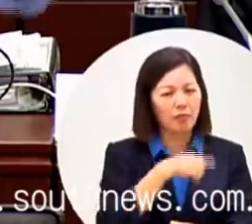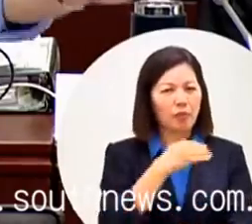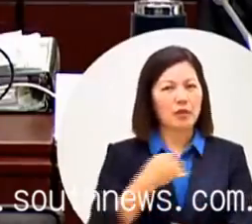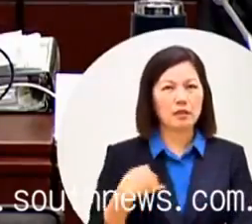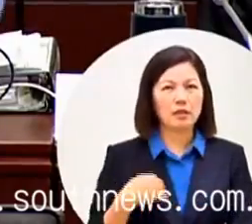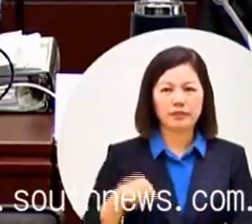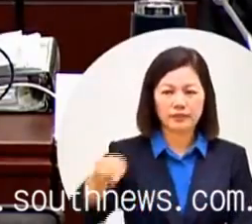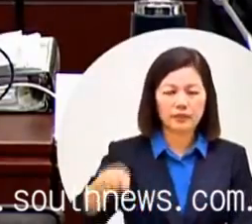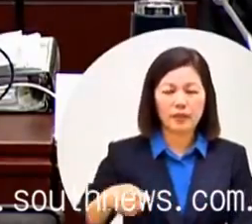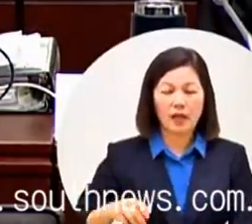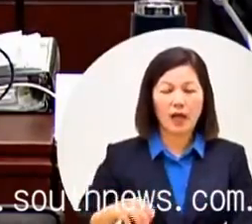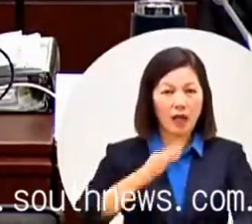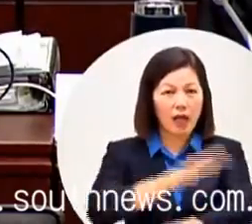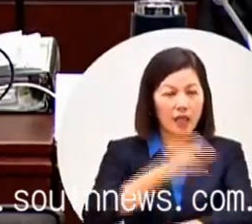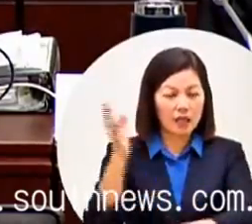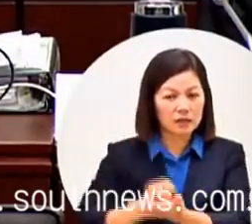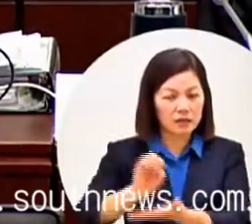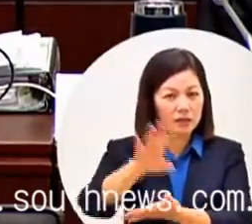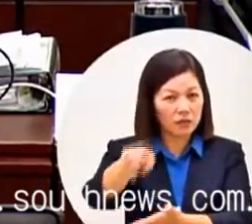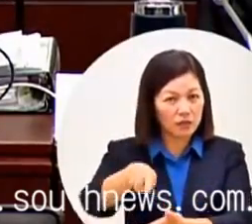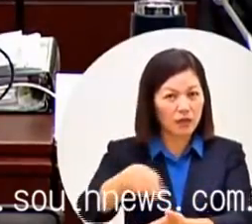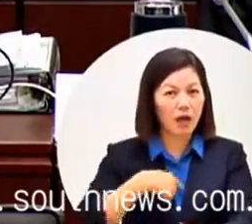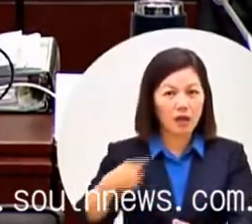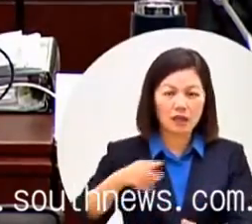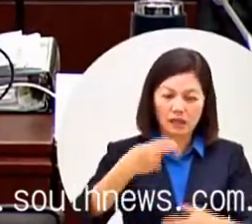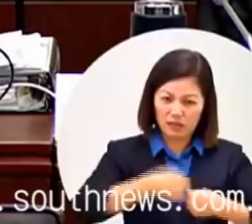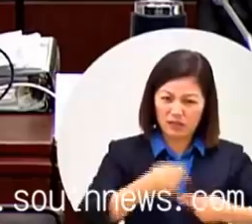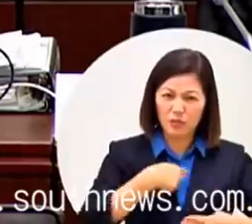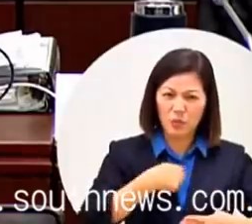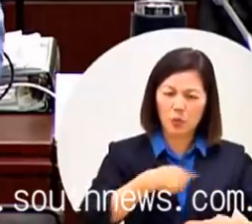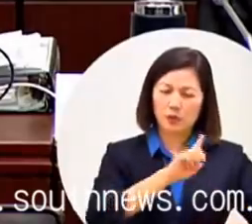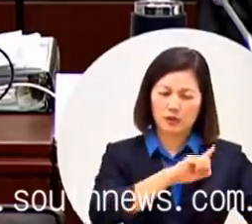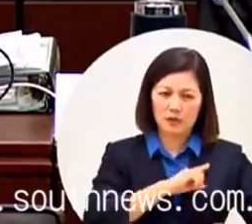他发新闻稿，你为什么不相信我现在讲的话呢？